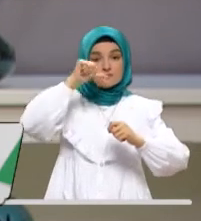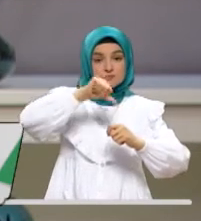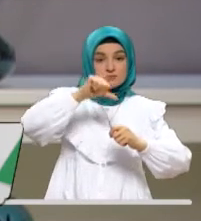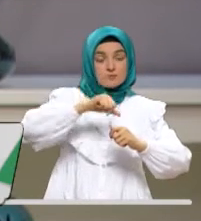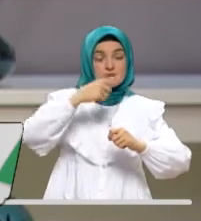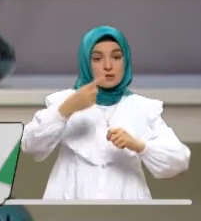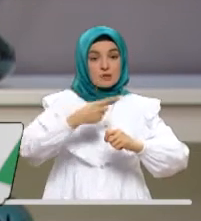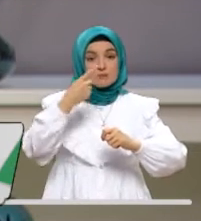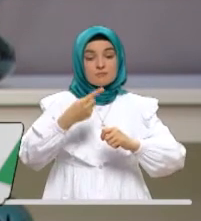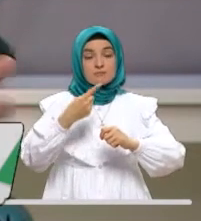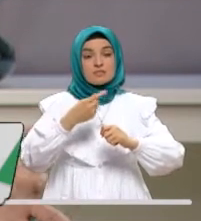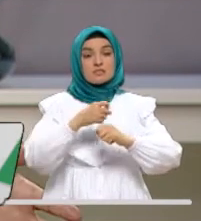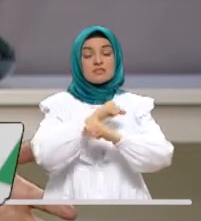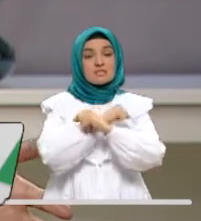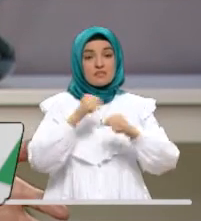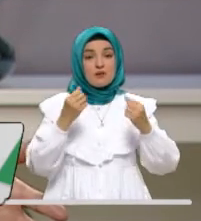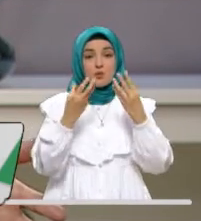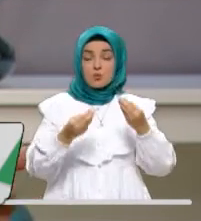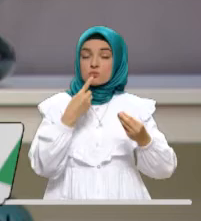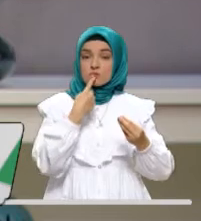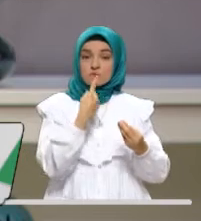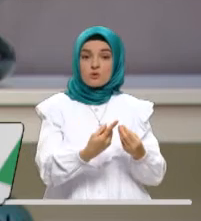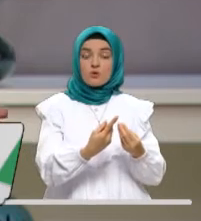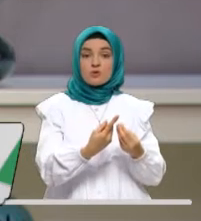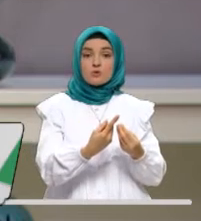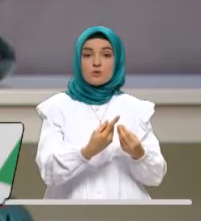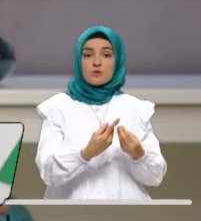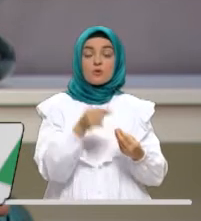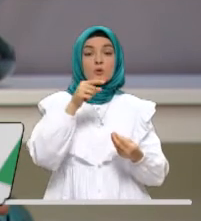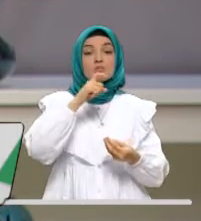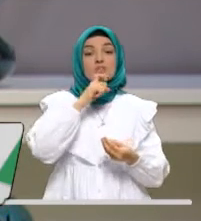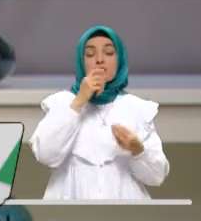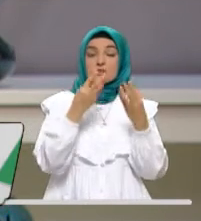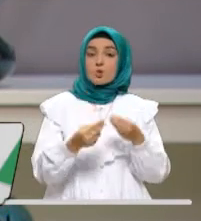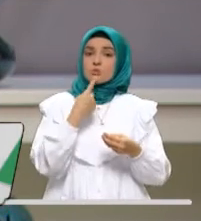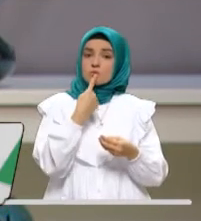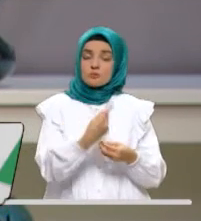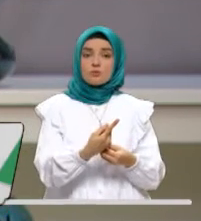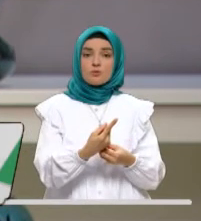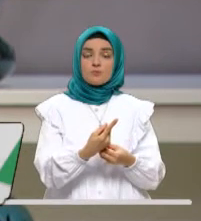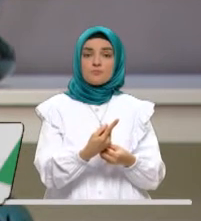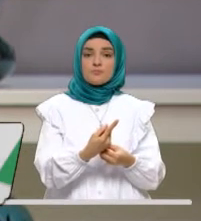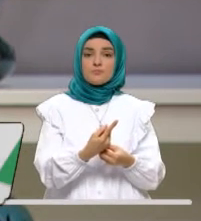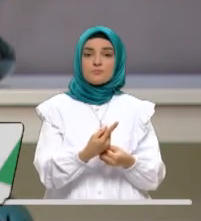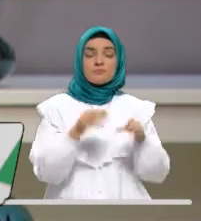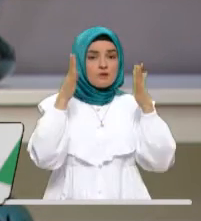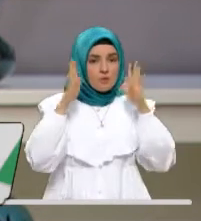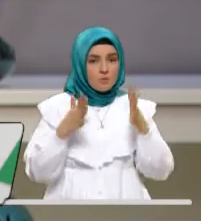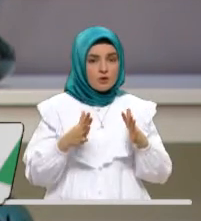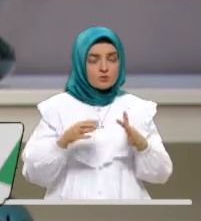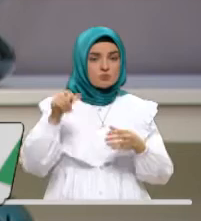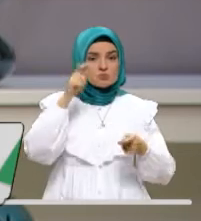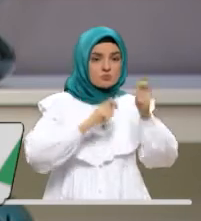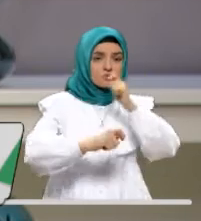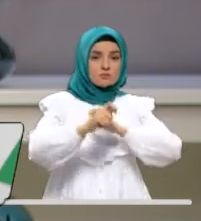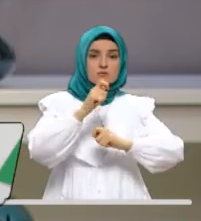makinenin kullanımı açısından sıkıntı doğuracağı, yapılmamasının yanlış olduğunu söylüyorlar. Parlatıcıları kullanalım diye mi bilmiyorum